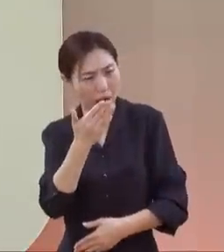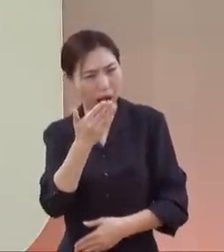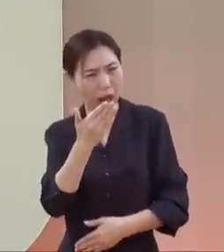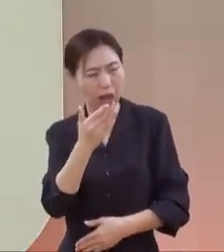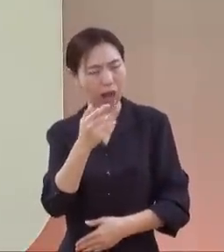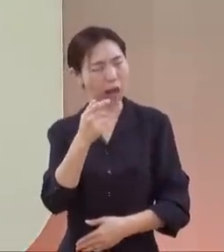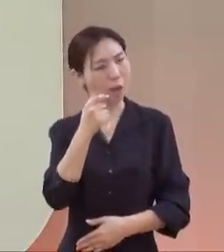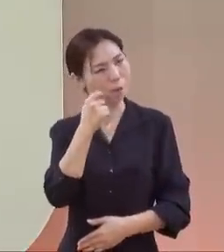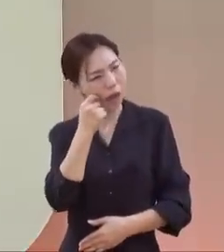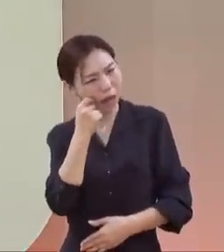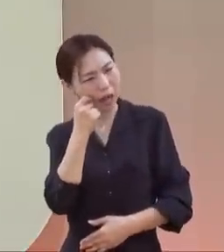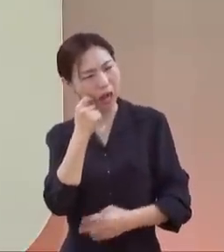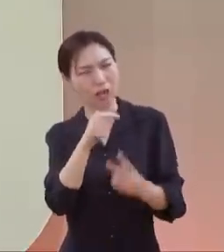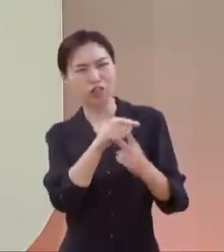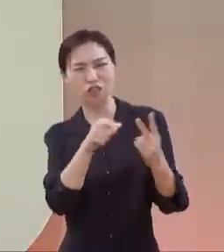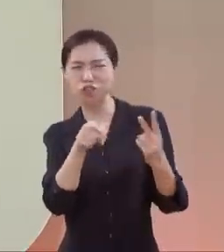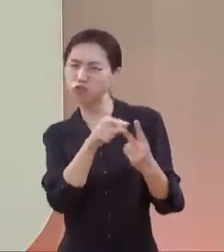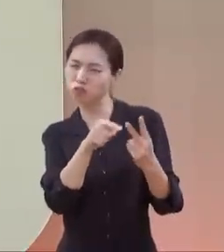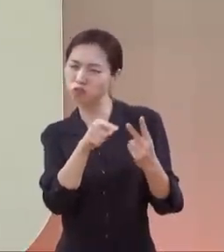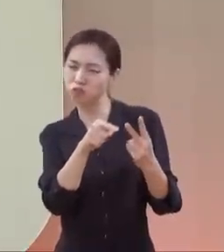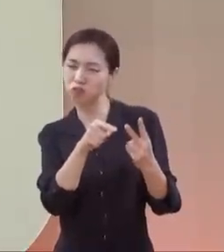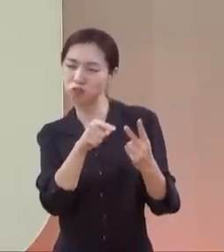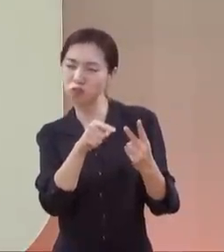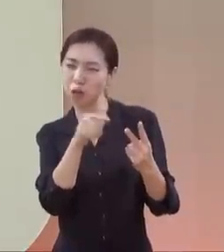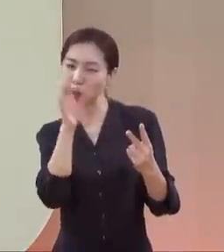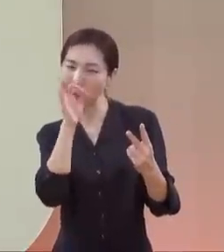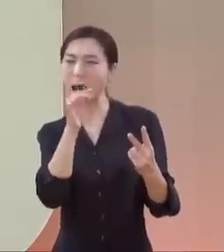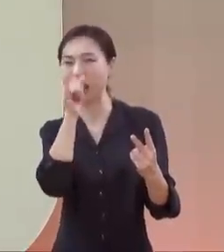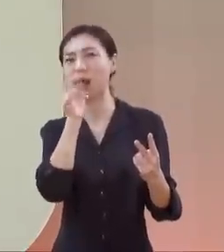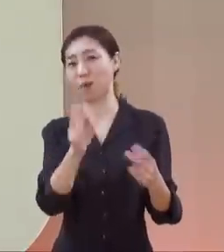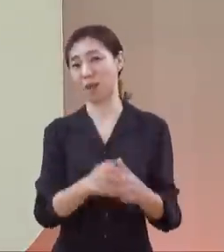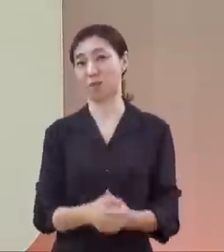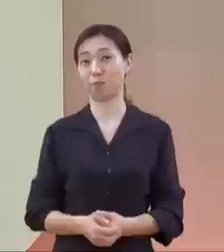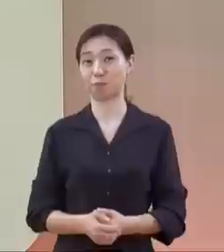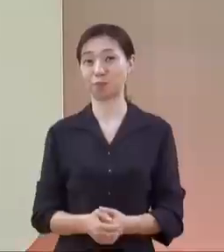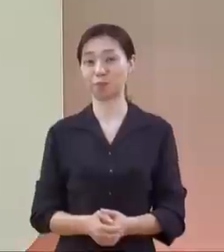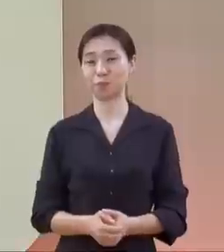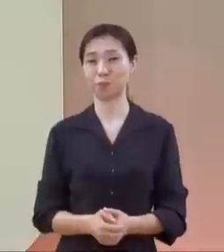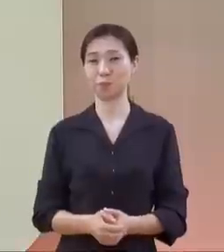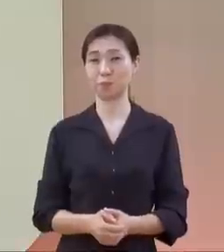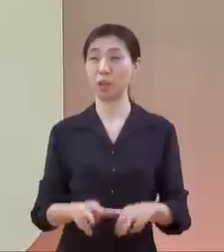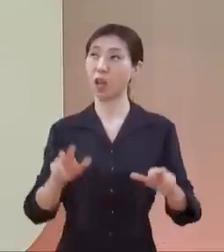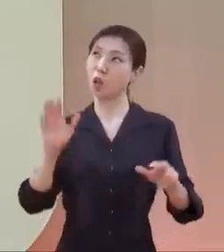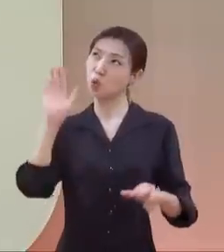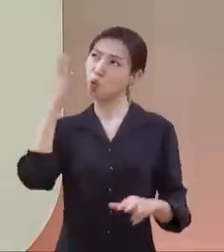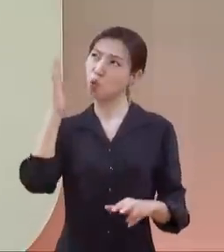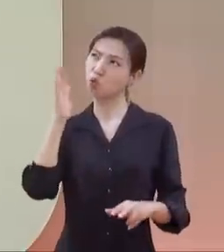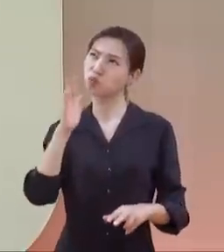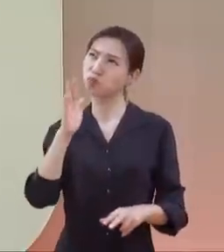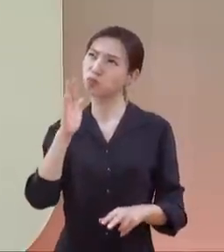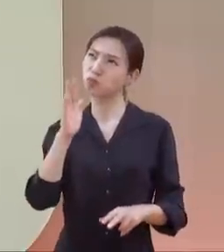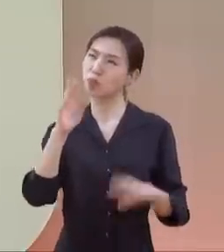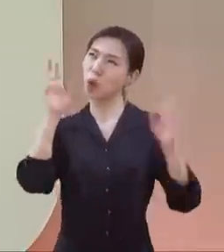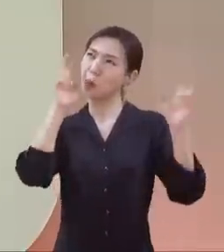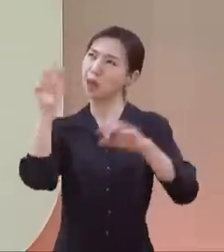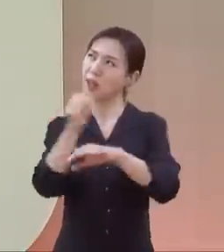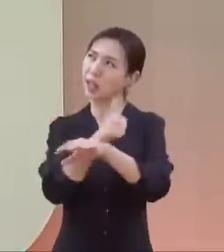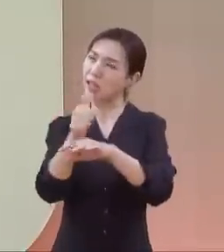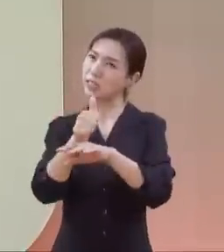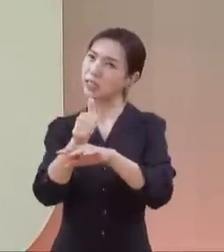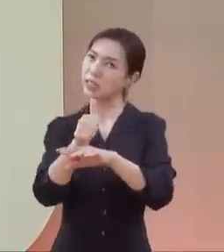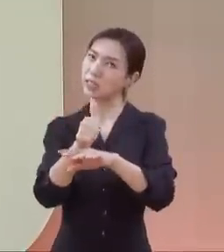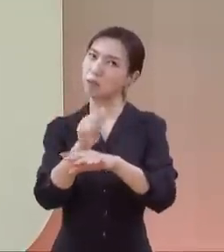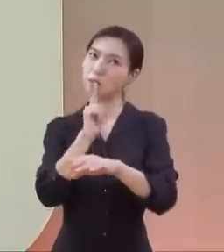말로 하면 인턴이라고 해도 될까 인턴 인턴 같은 그런 시기를 인턴 생활이라고 하잖아요 정직원 되기